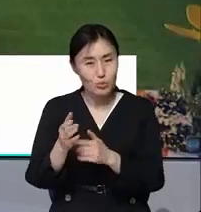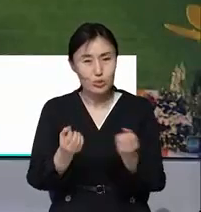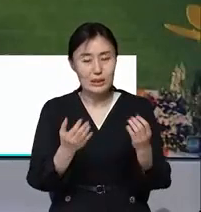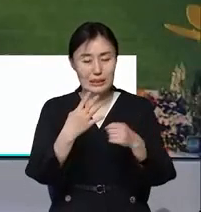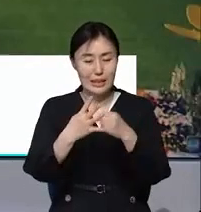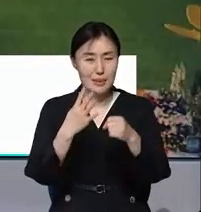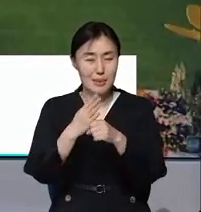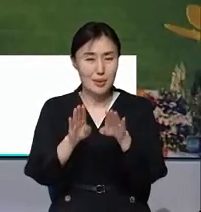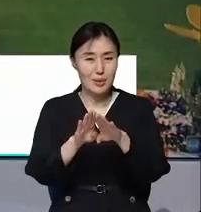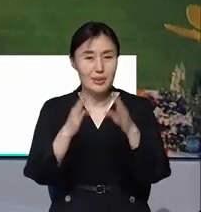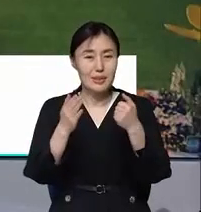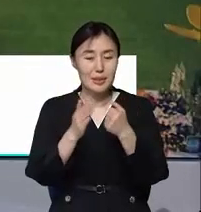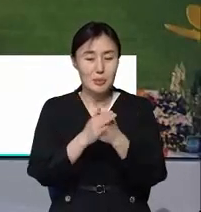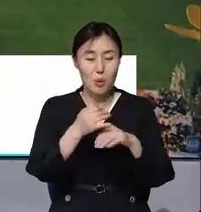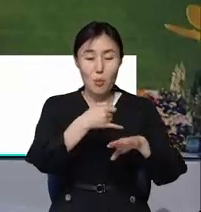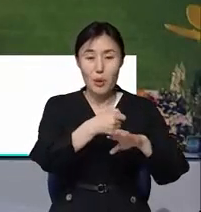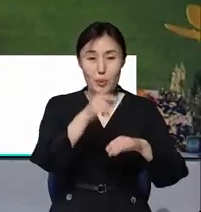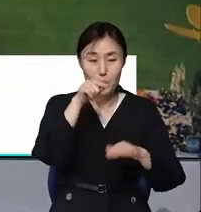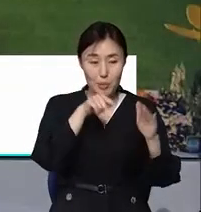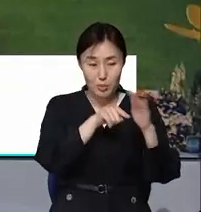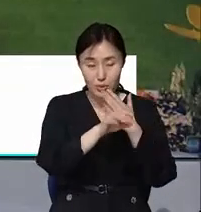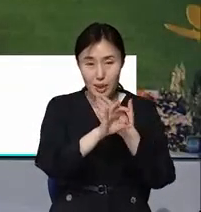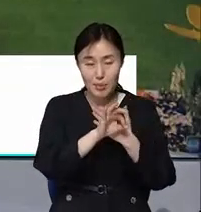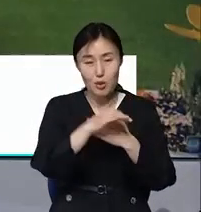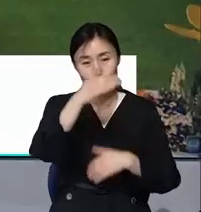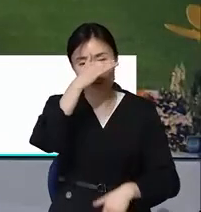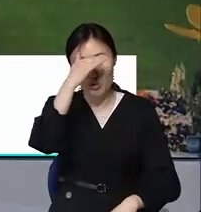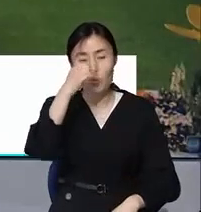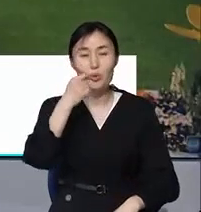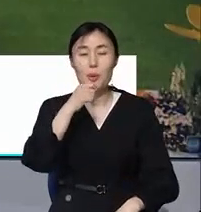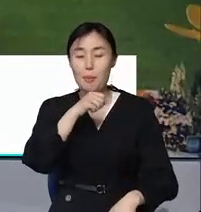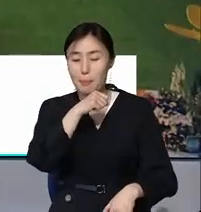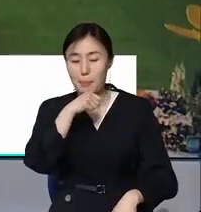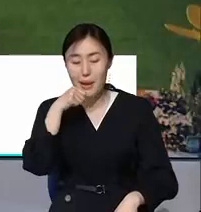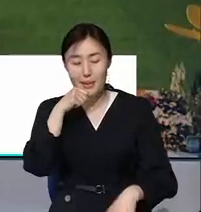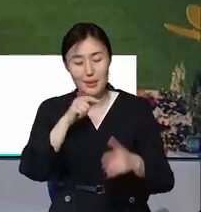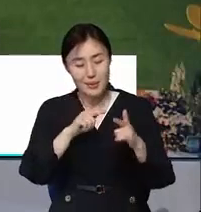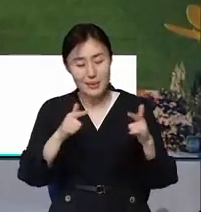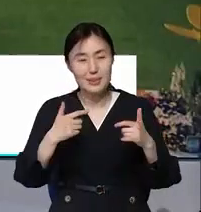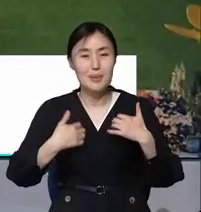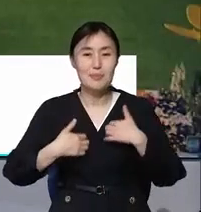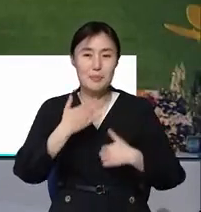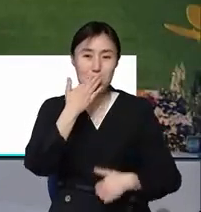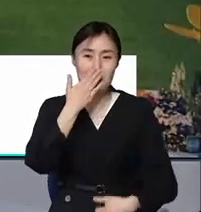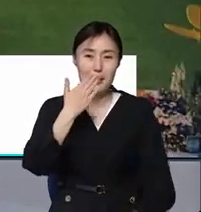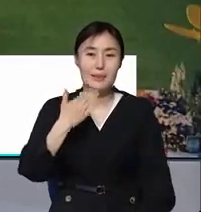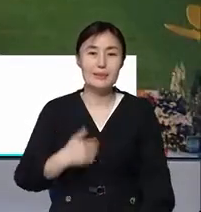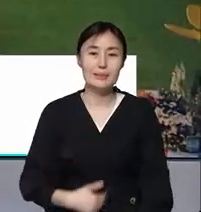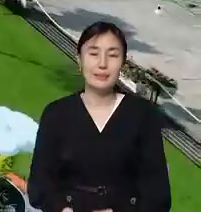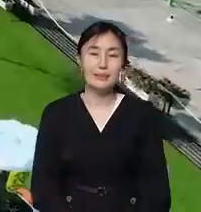완도를 찾으면 볼거리와 먹거리를 동시에 즐길 수 있습니다. 고익수 기자가 보도합니다.